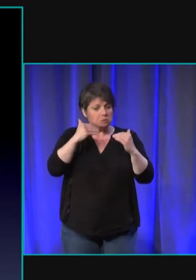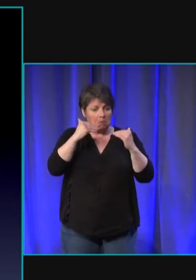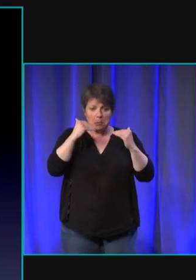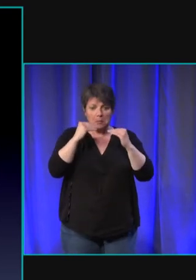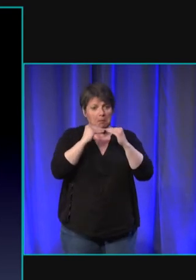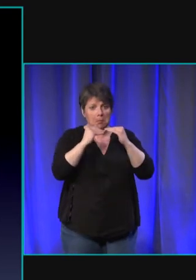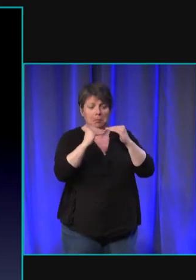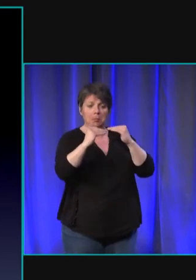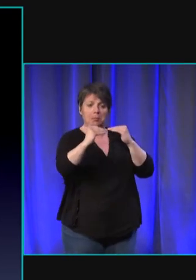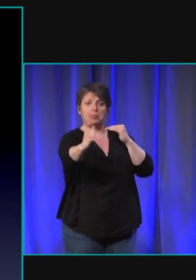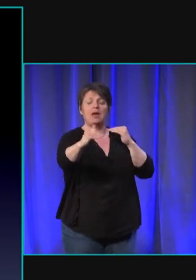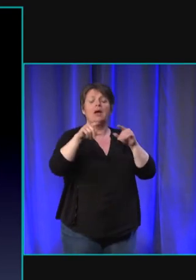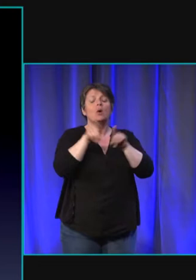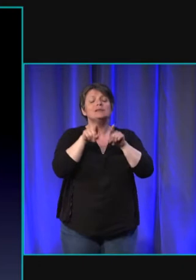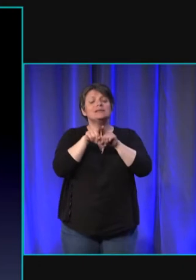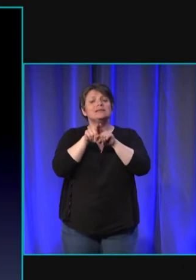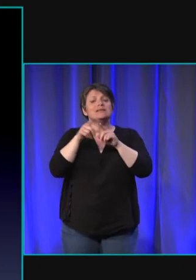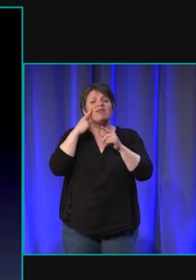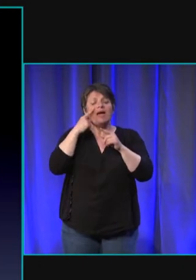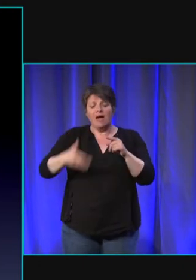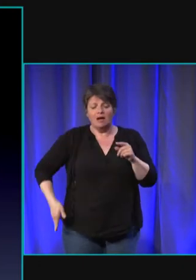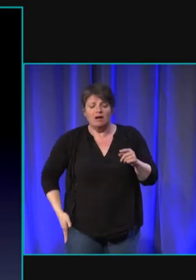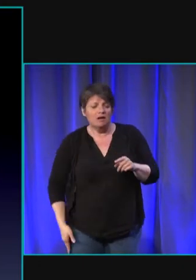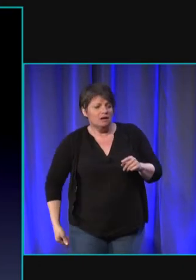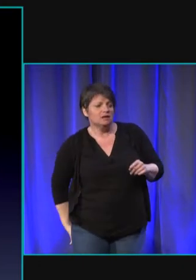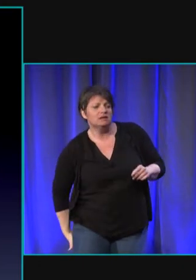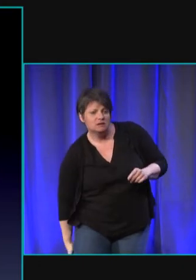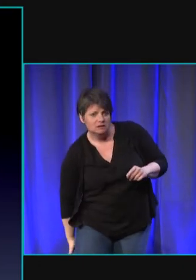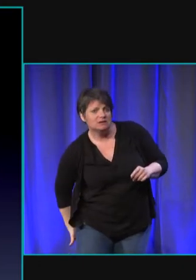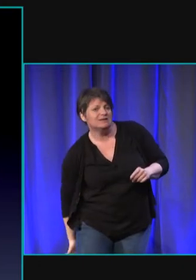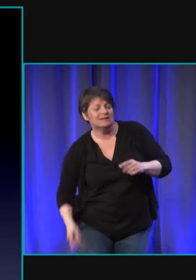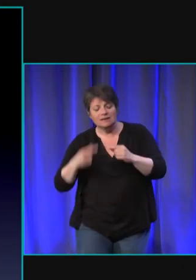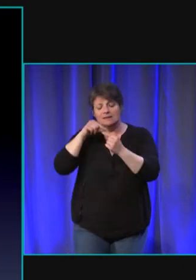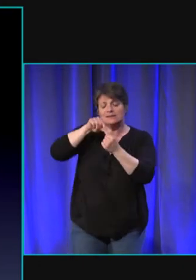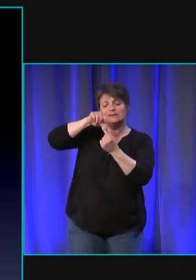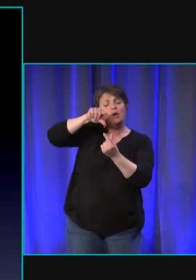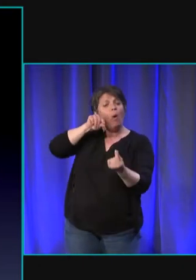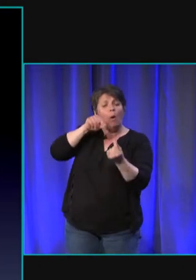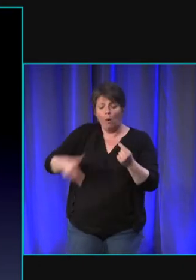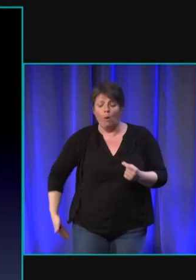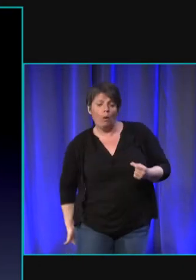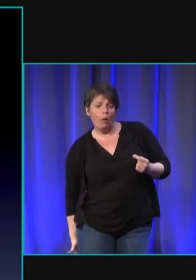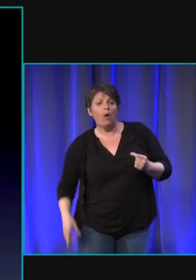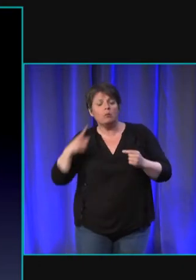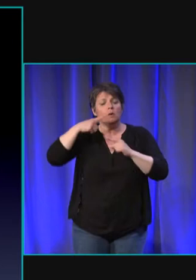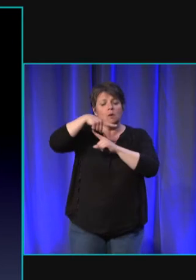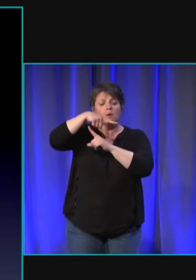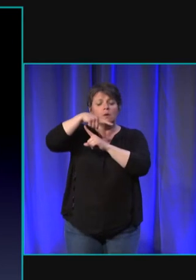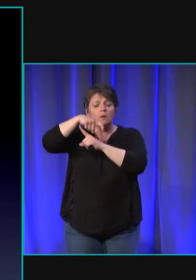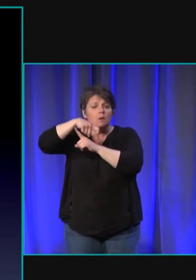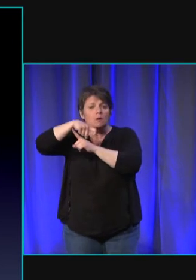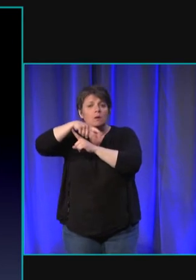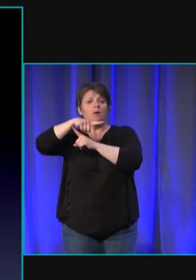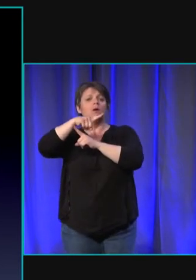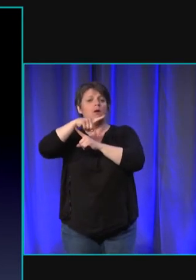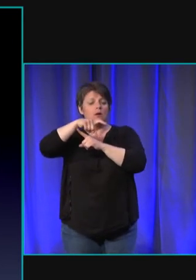est produite ici par les ischio-jambiers, les muscles antagonistes qui sont freinateurs du mouvement lors d'une extension